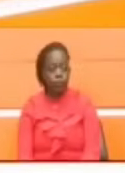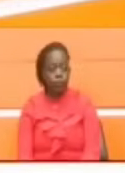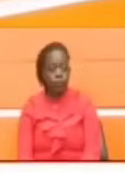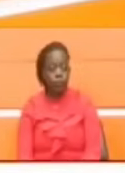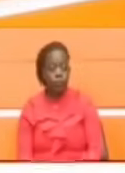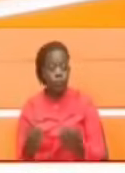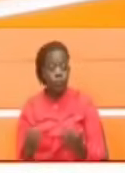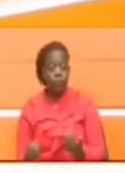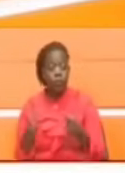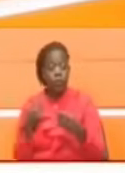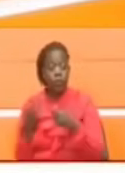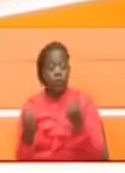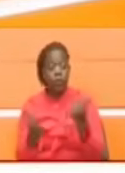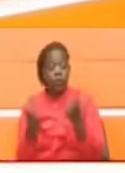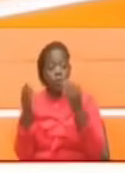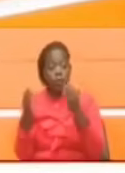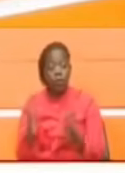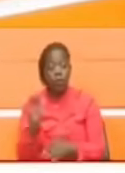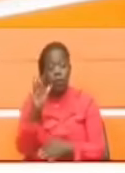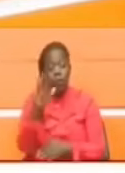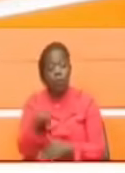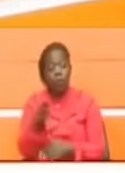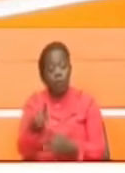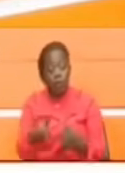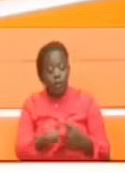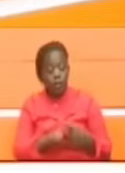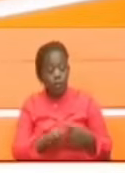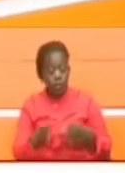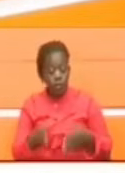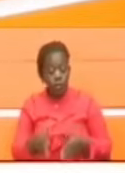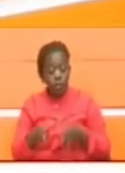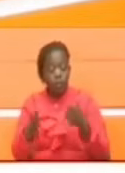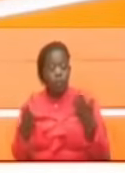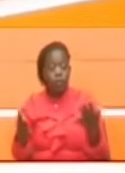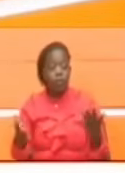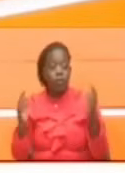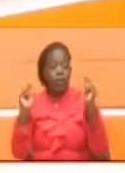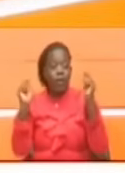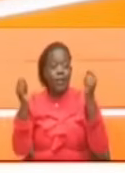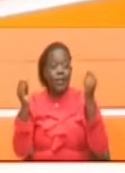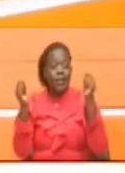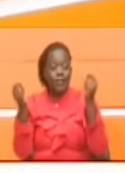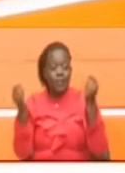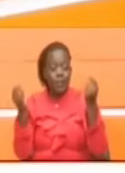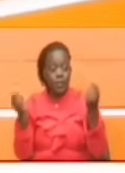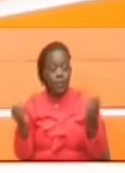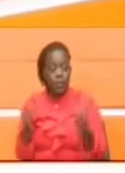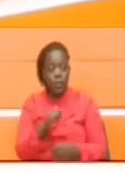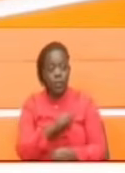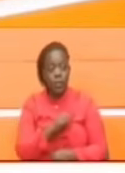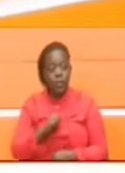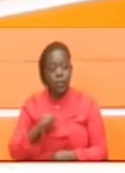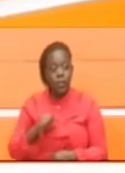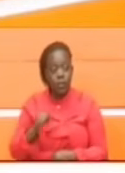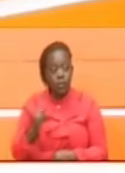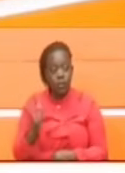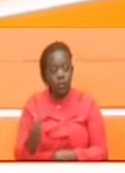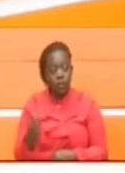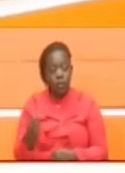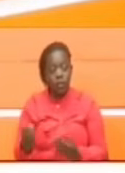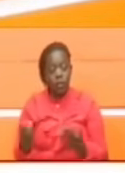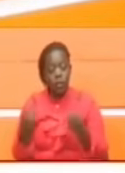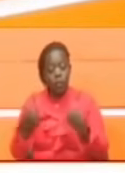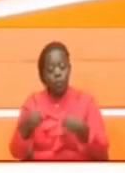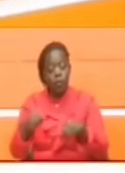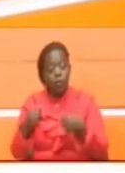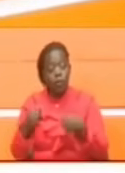Kale katweyongerewe ne badereva mpaka ya Namirembe Road abatadde wansi ebikola nga bawakanya ekyabagoba ba